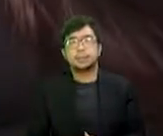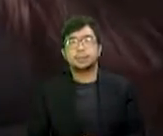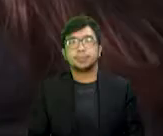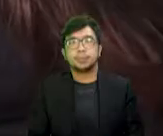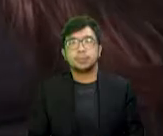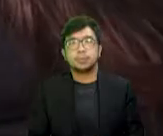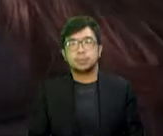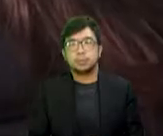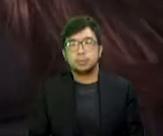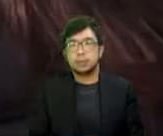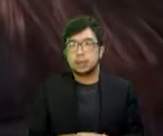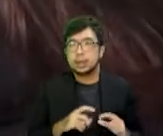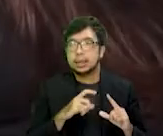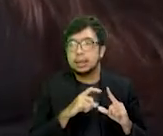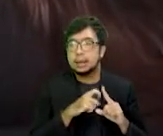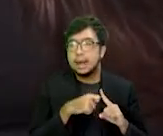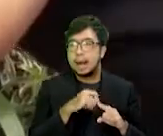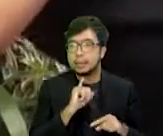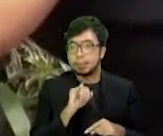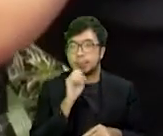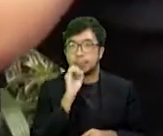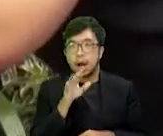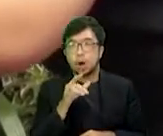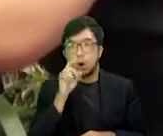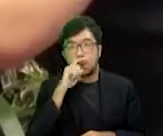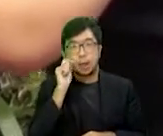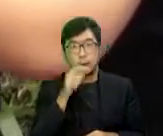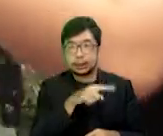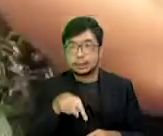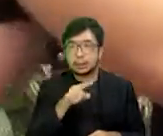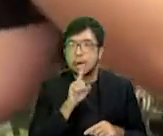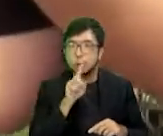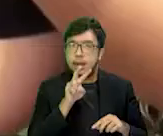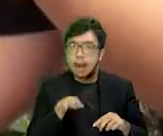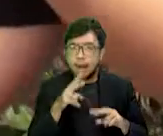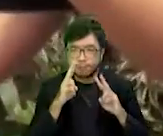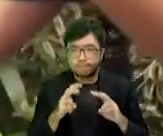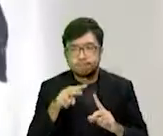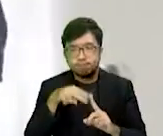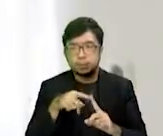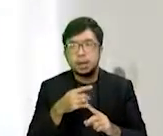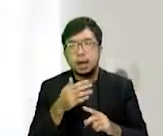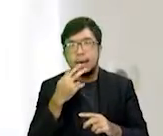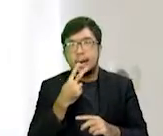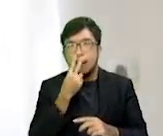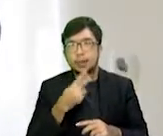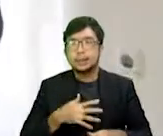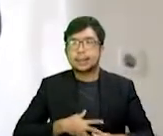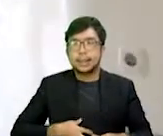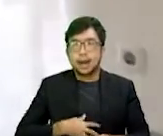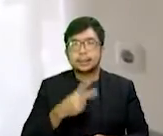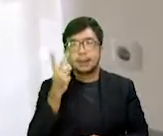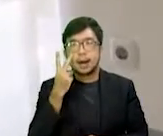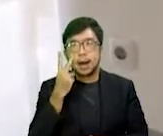Ikatan Dokter Anak Indonesia juga mengimbau orang tua mengawasi kesehatan anak dengan melindungi saluran nafas dan saluran cerna, salah satunya dengan mengkonsumsi